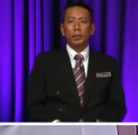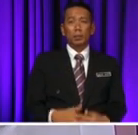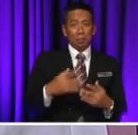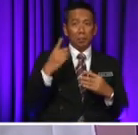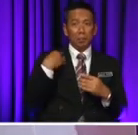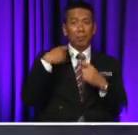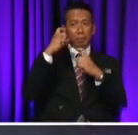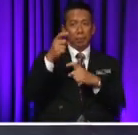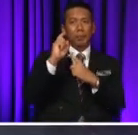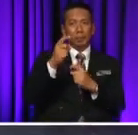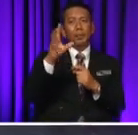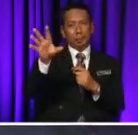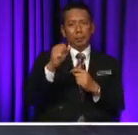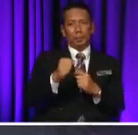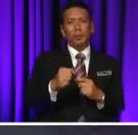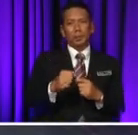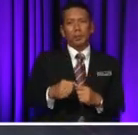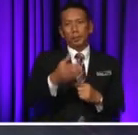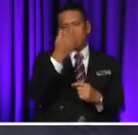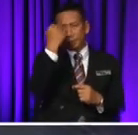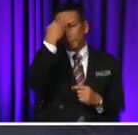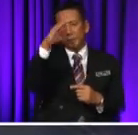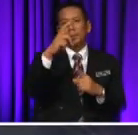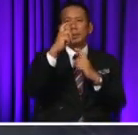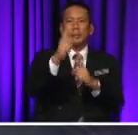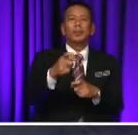Baguslah pagi